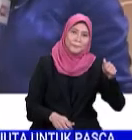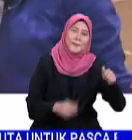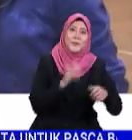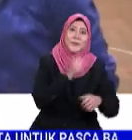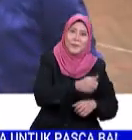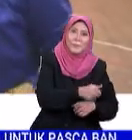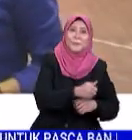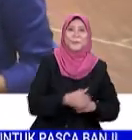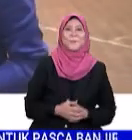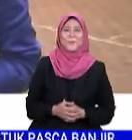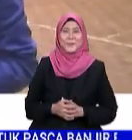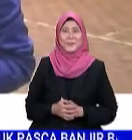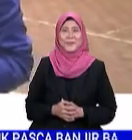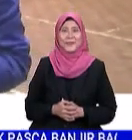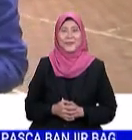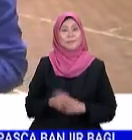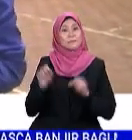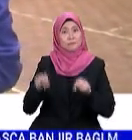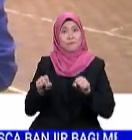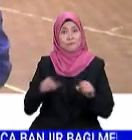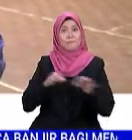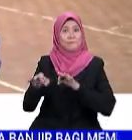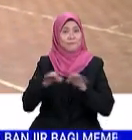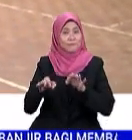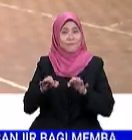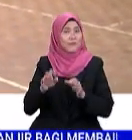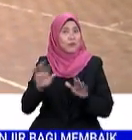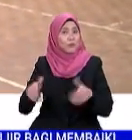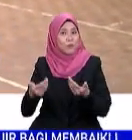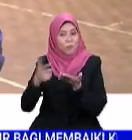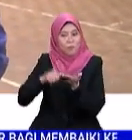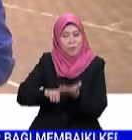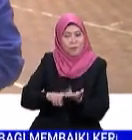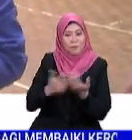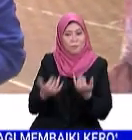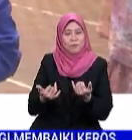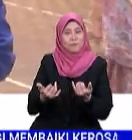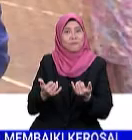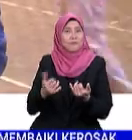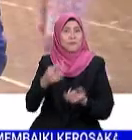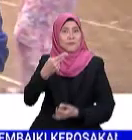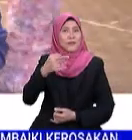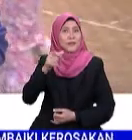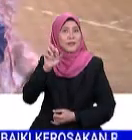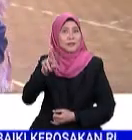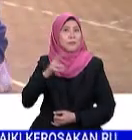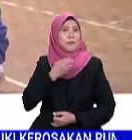Assalamualaikum. Tuan, boleh Tuan perincikan setakat ini bagaimana dari segi perkembangan semasa banjir di daerah Hilir Perak ketika ini?